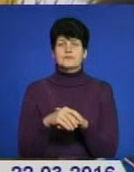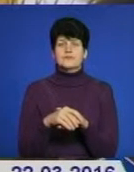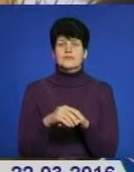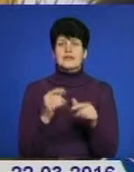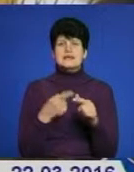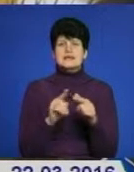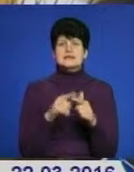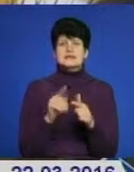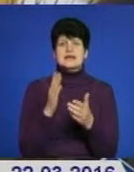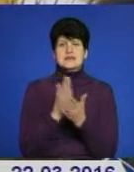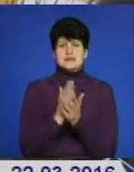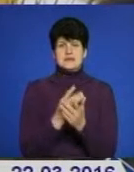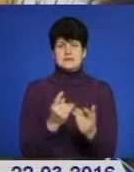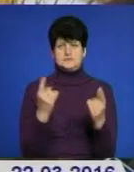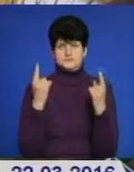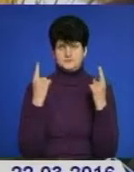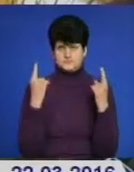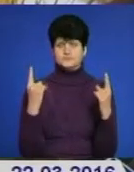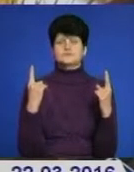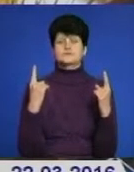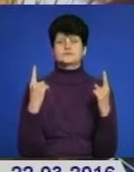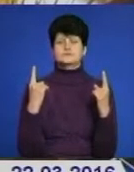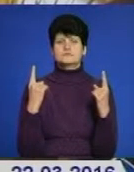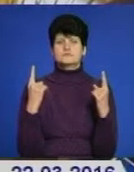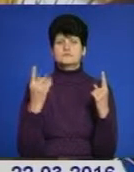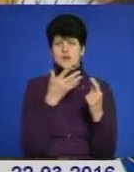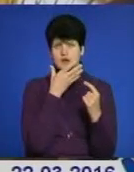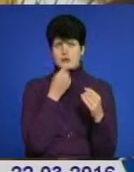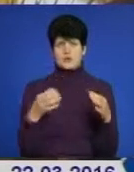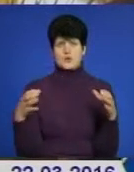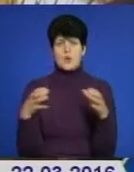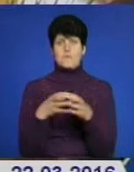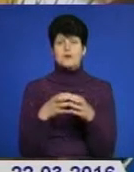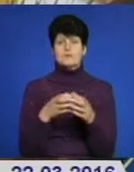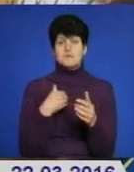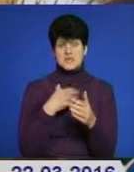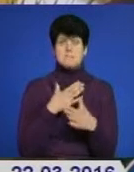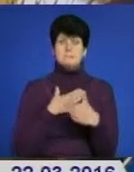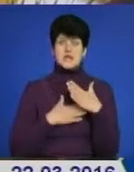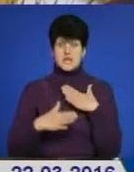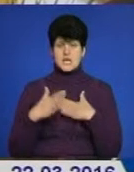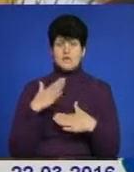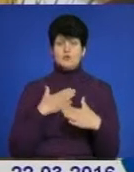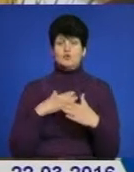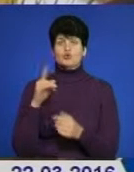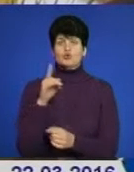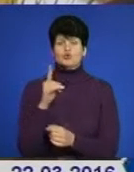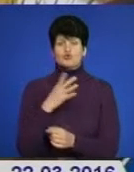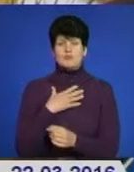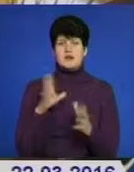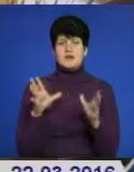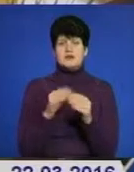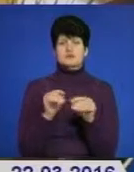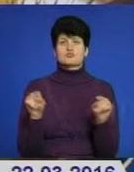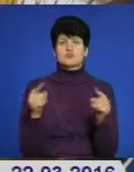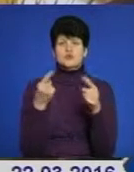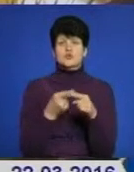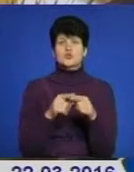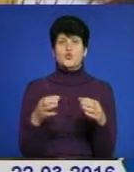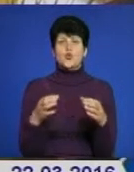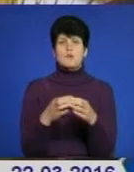така потужна, велика, гарна команда. І мені приємно, що ми разом створили цю